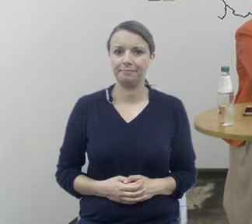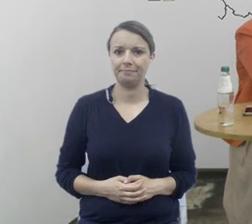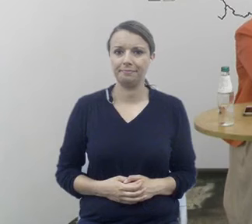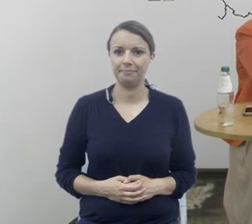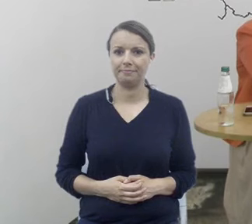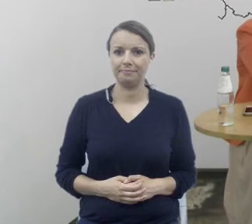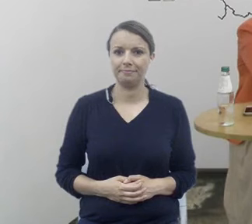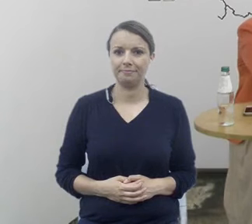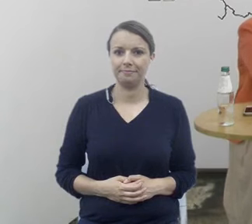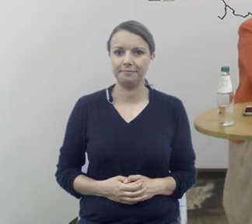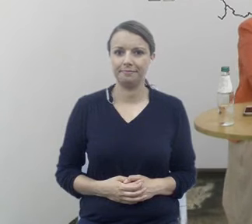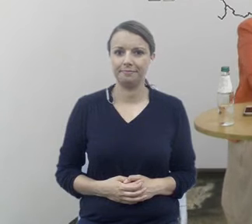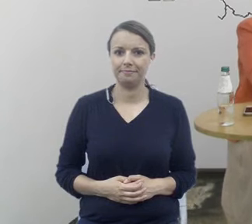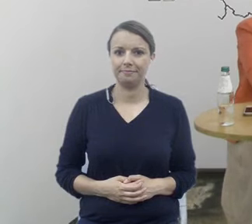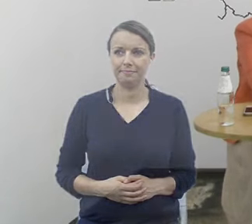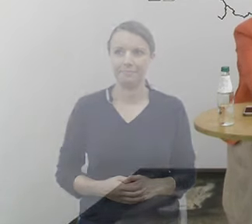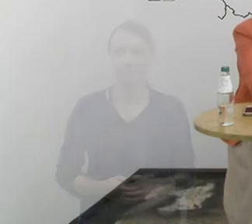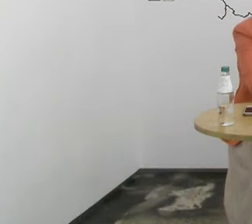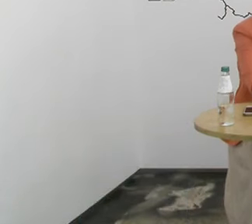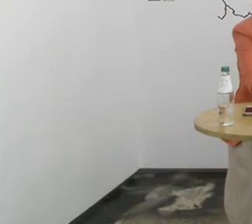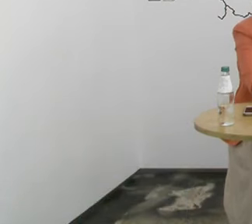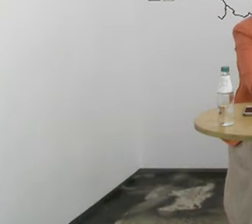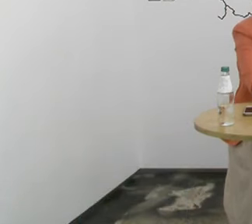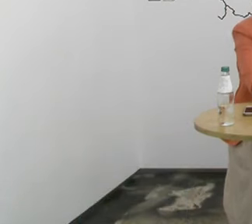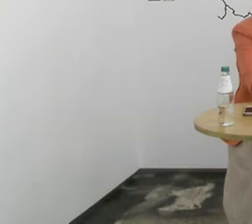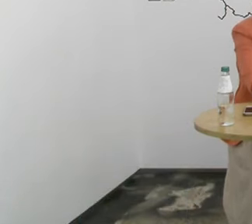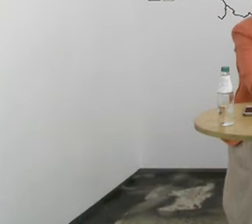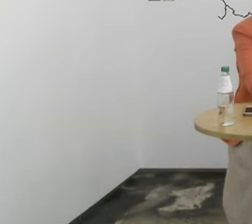sytuacji po tym pogromie bezpośrednio. Czy